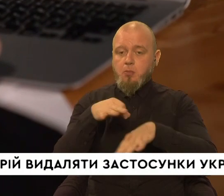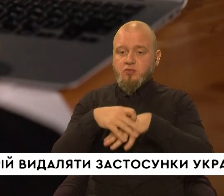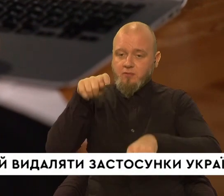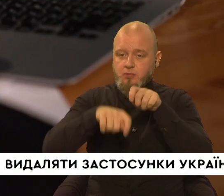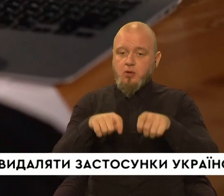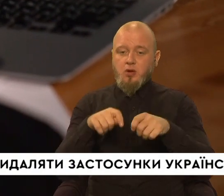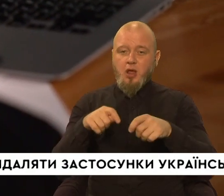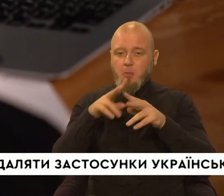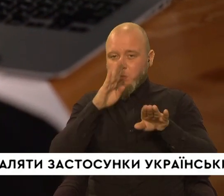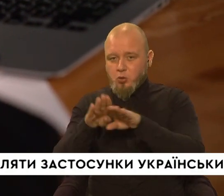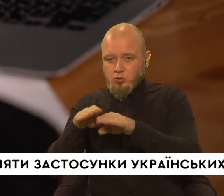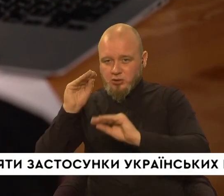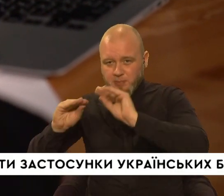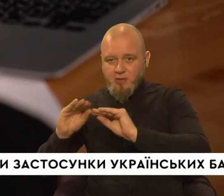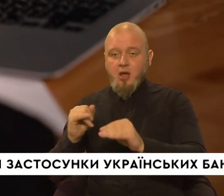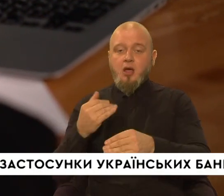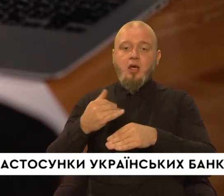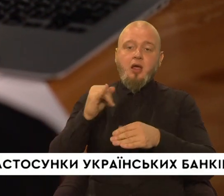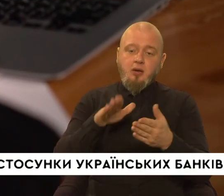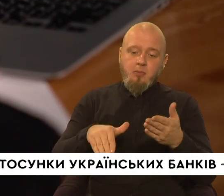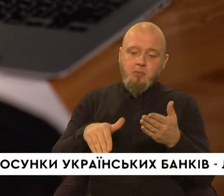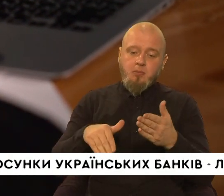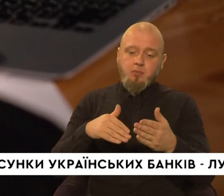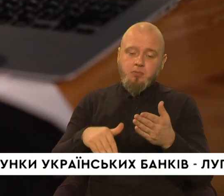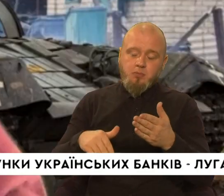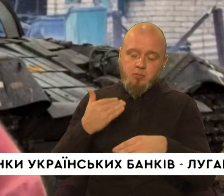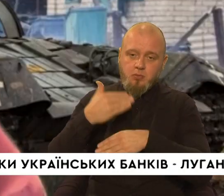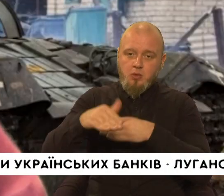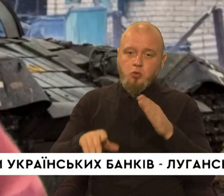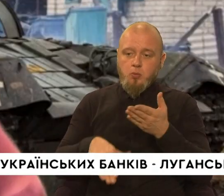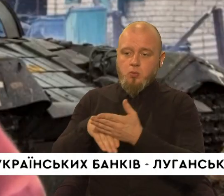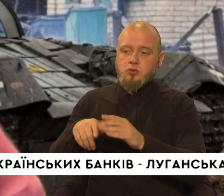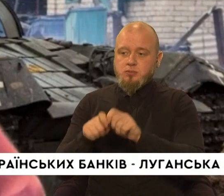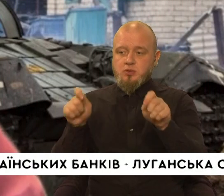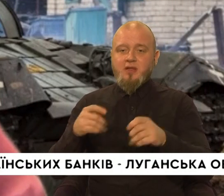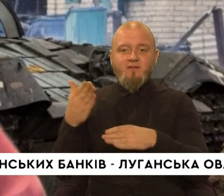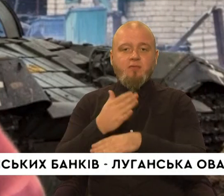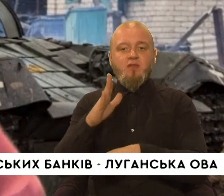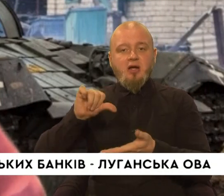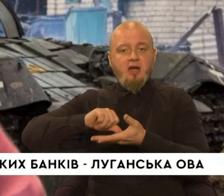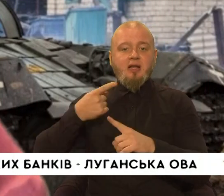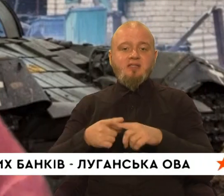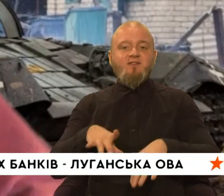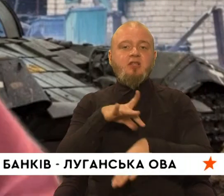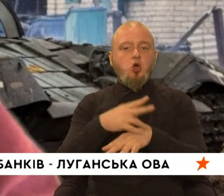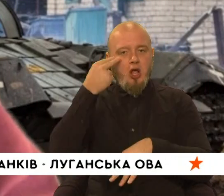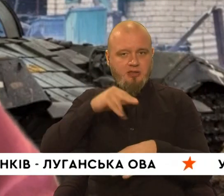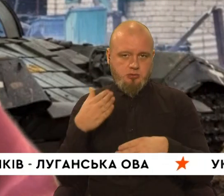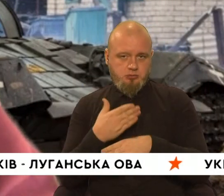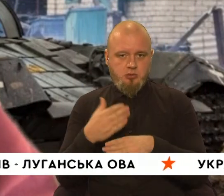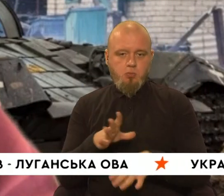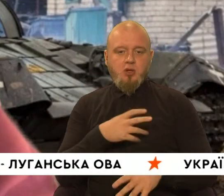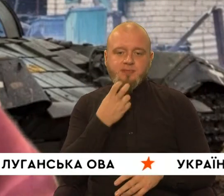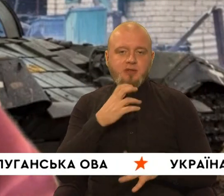випробування прототипів і тощо, а потім допомогти запустити виробництво в Ірані. Так що це фактично китайська продукція. Була